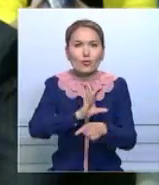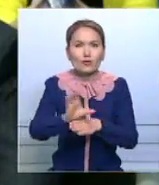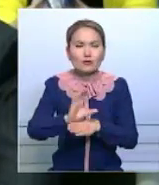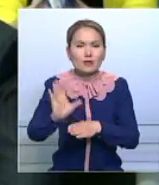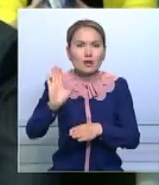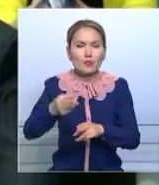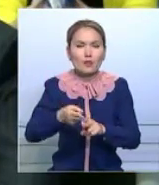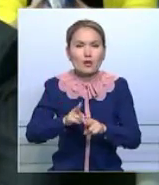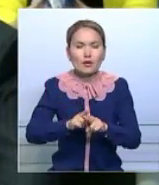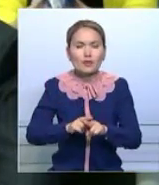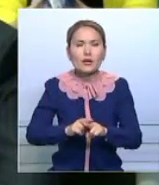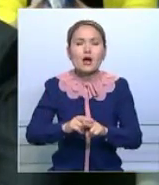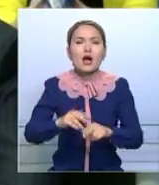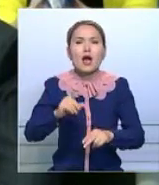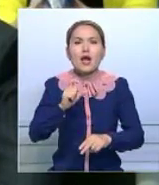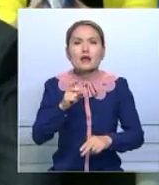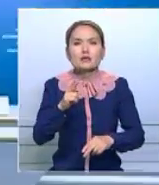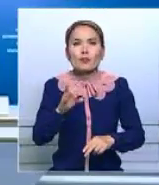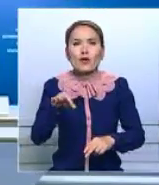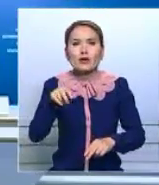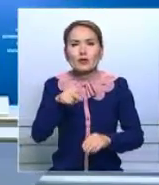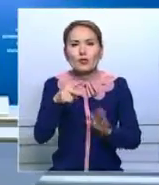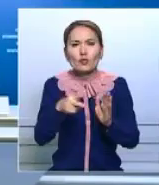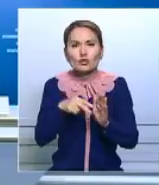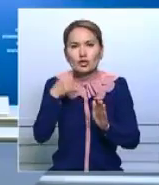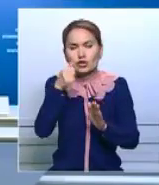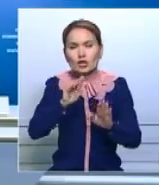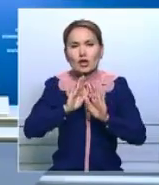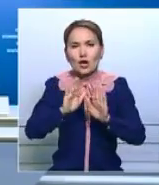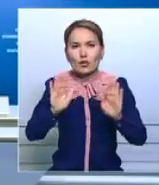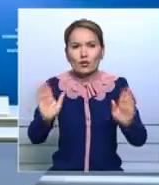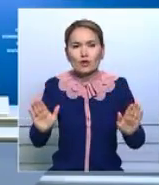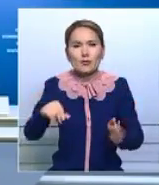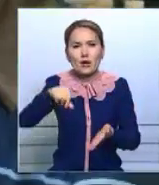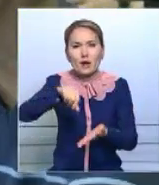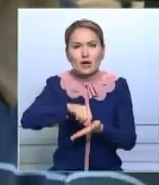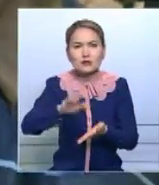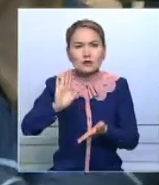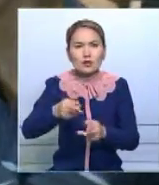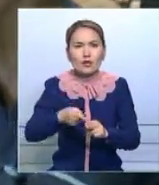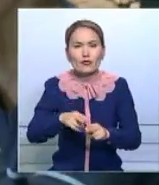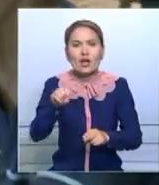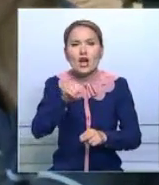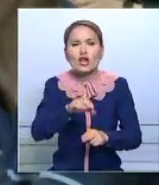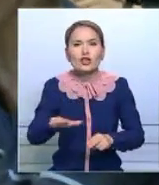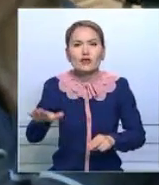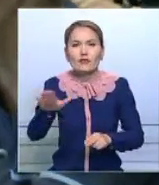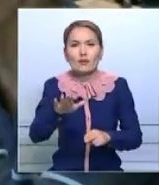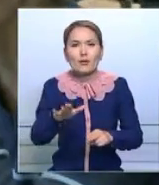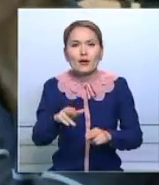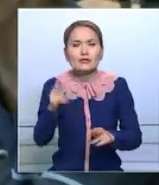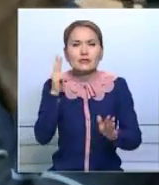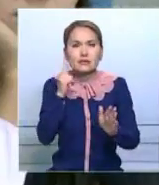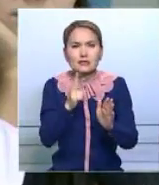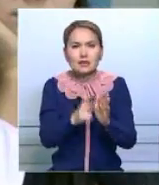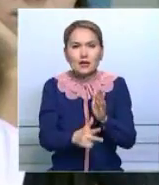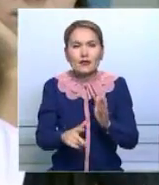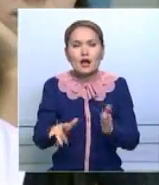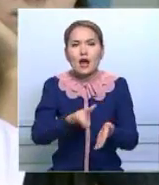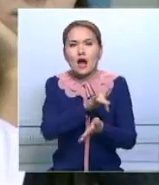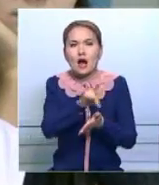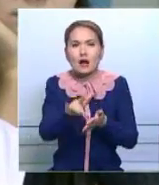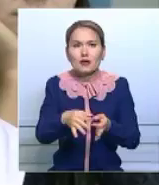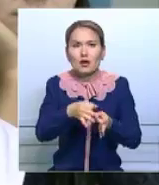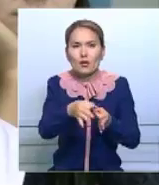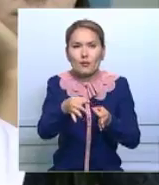барысында туристерге өз өнерін паш етпек. Репертуарында 4000-нан астам өнер туындысы бар ұжым, соңғы жылдары Еуропаның 80-ге жуық